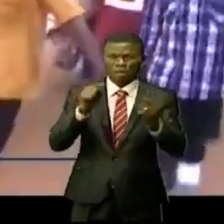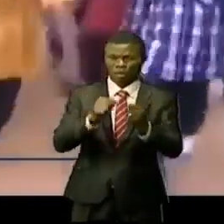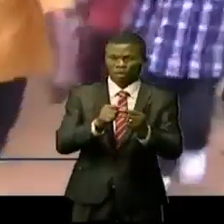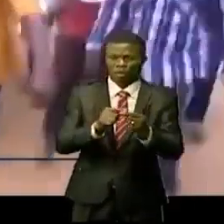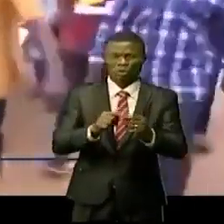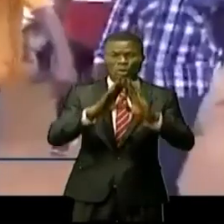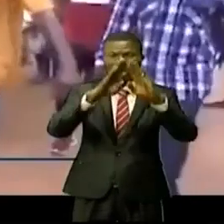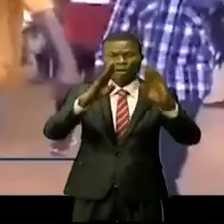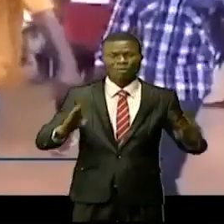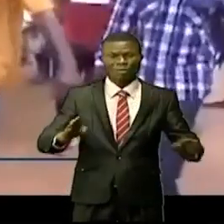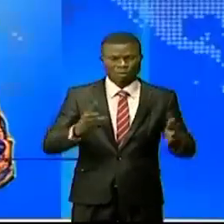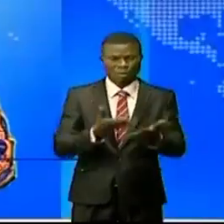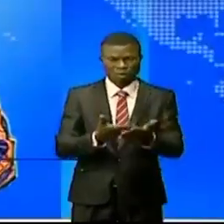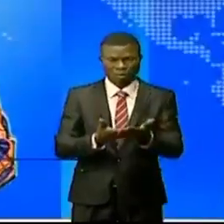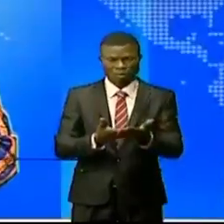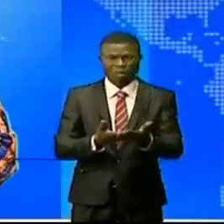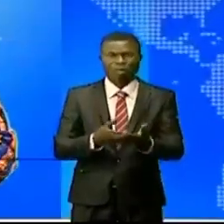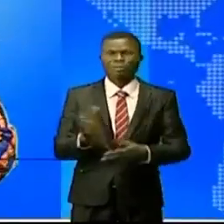résidence familiale.